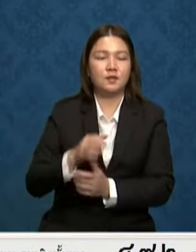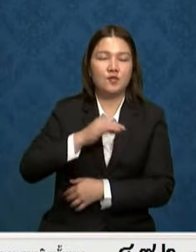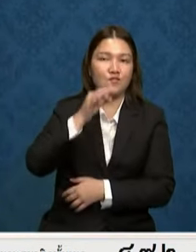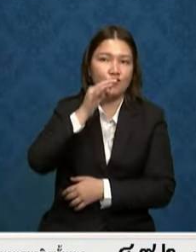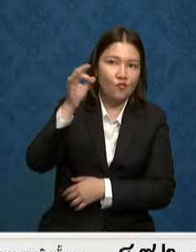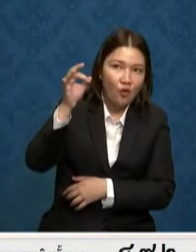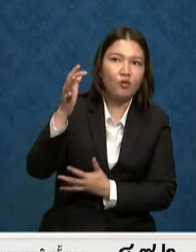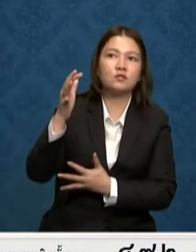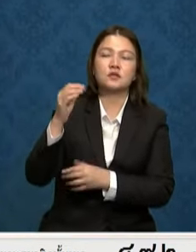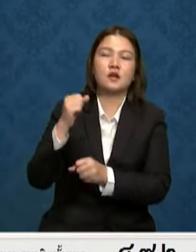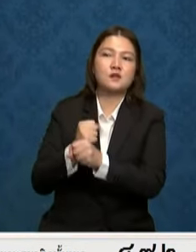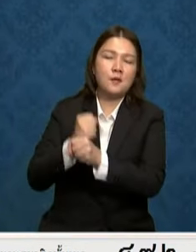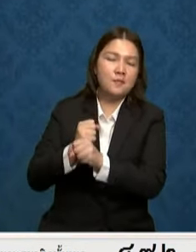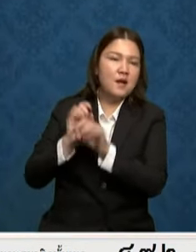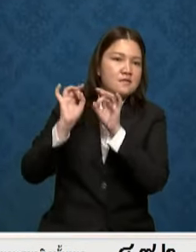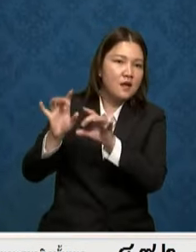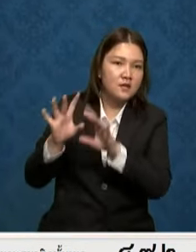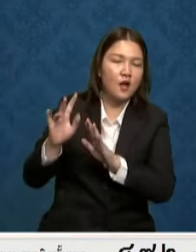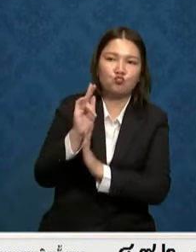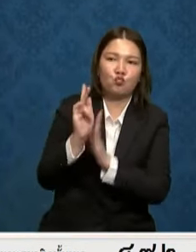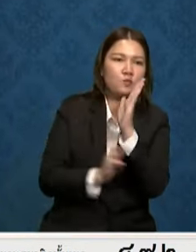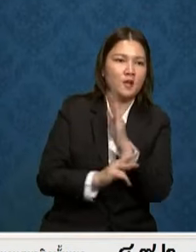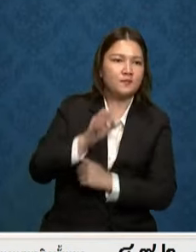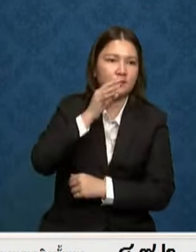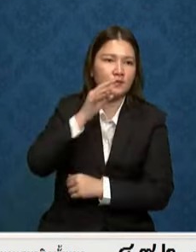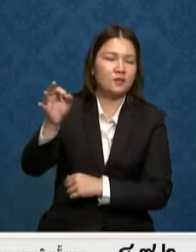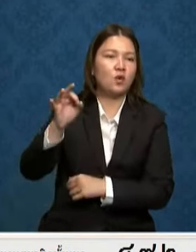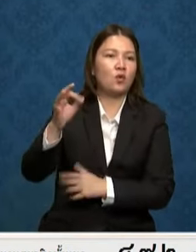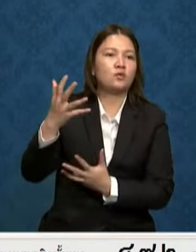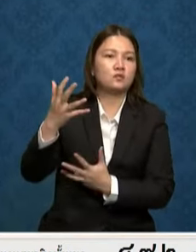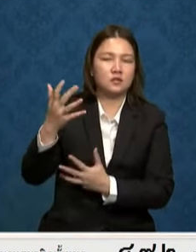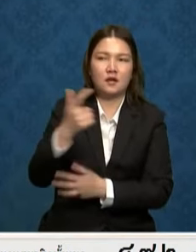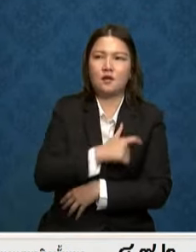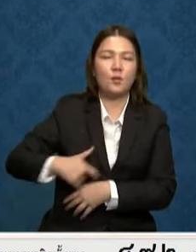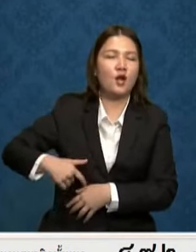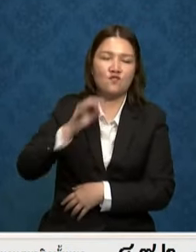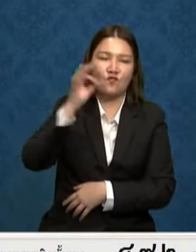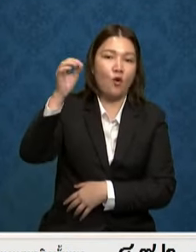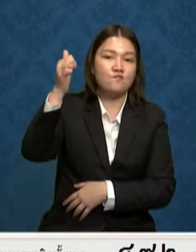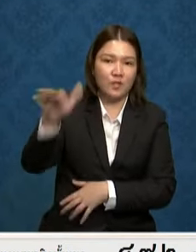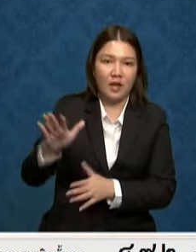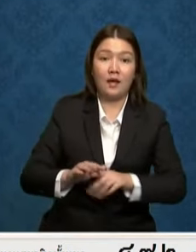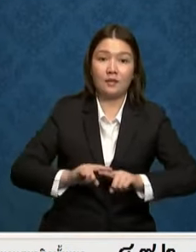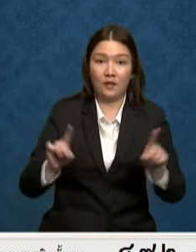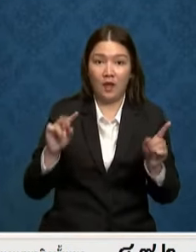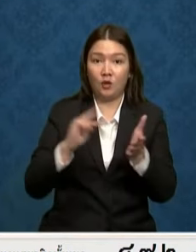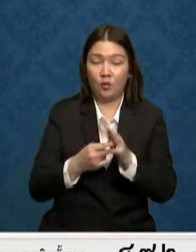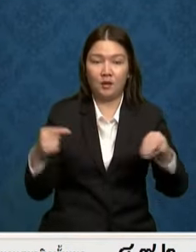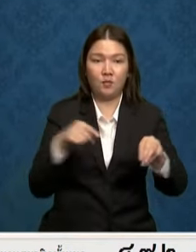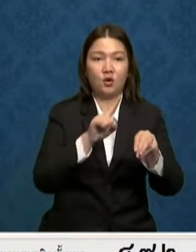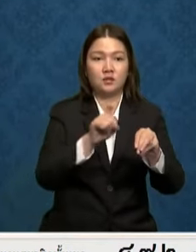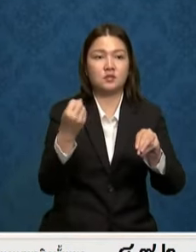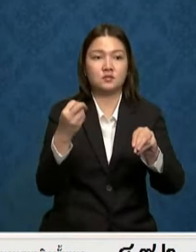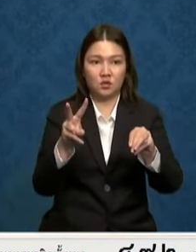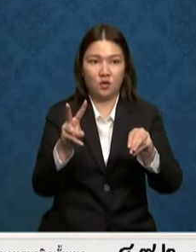ร้องจะไปกระทำการเอ่อทางกฎหมายอะไรที่เป็นการล่วงไปถึงอำนาจของพระองค์เไม่ได้นะครับแต่ว่า 112กับกับ